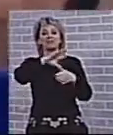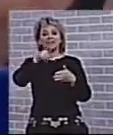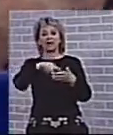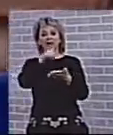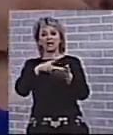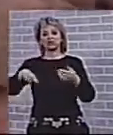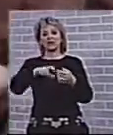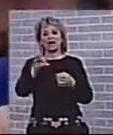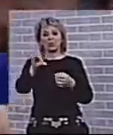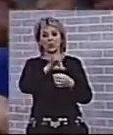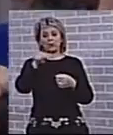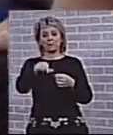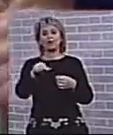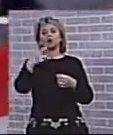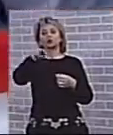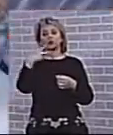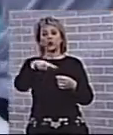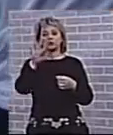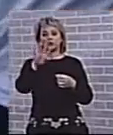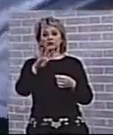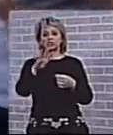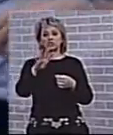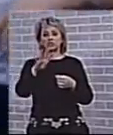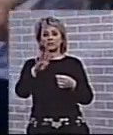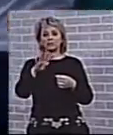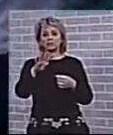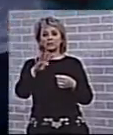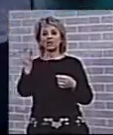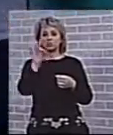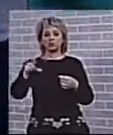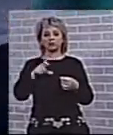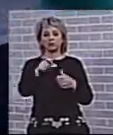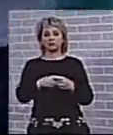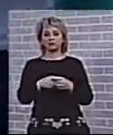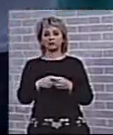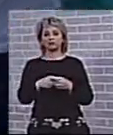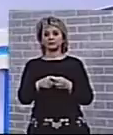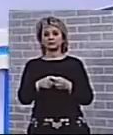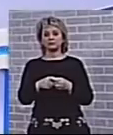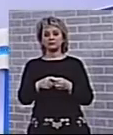донским городам и районам. Олеся Слынько, Юрий Бабенко, Дон-24, Ростов-на-Дону.